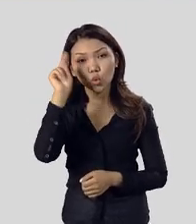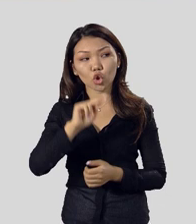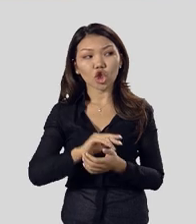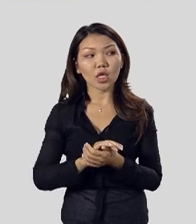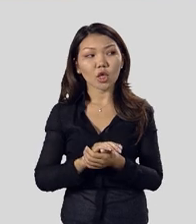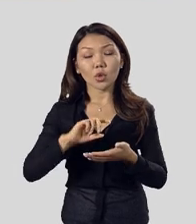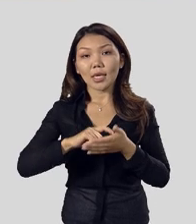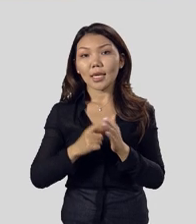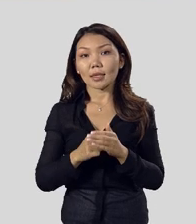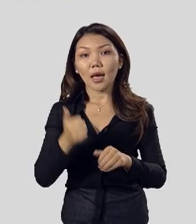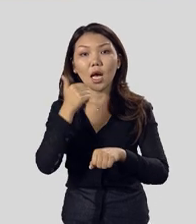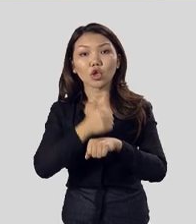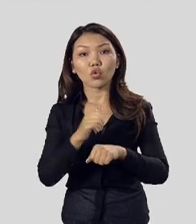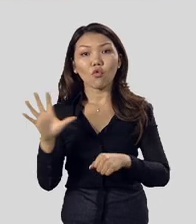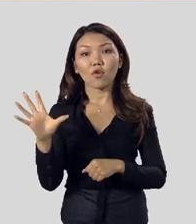всего живого